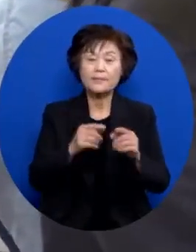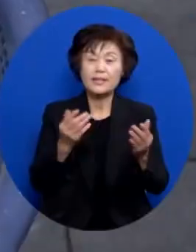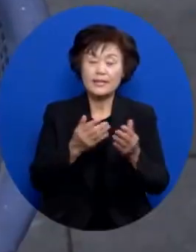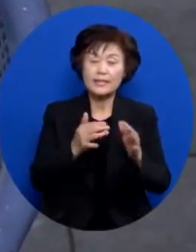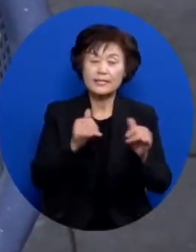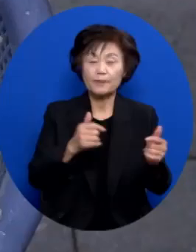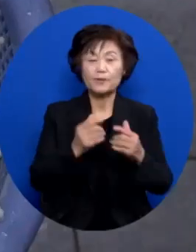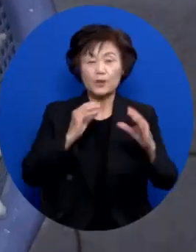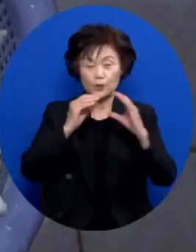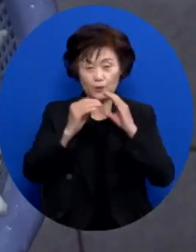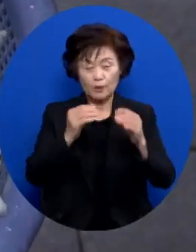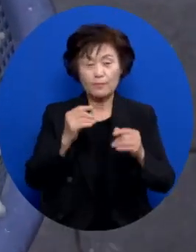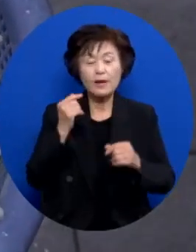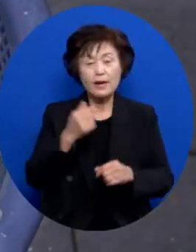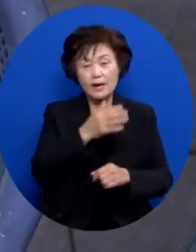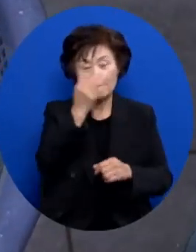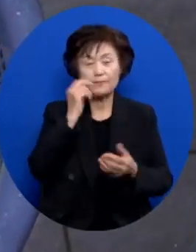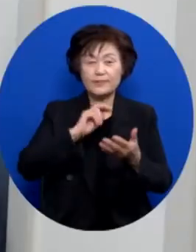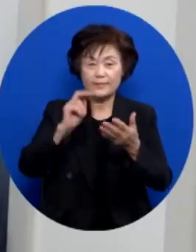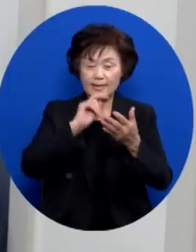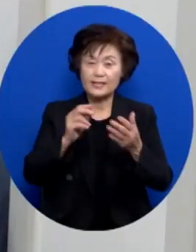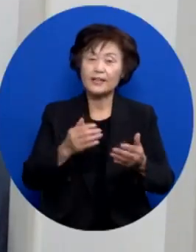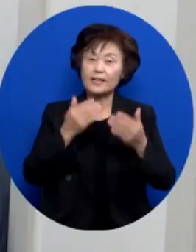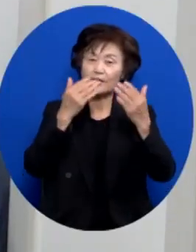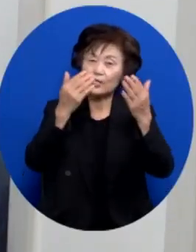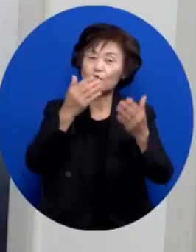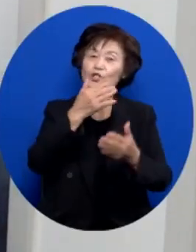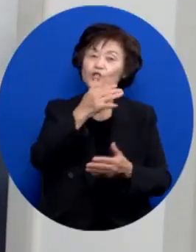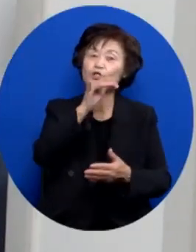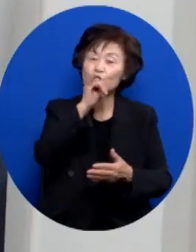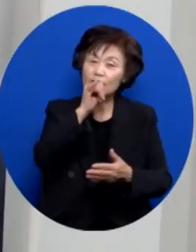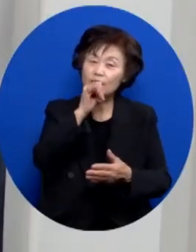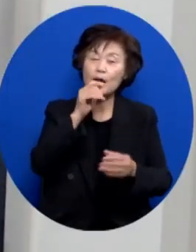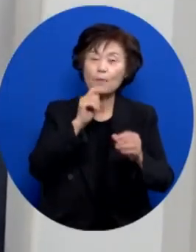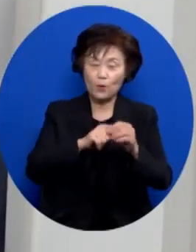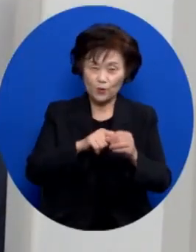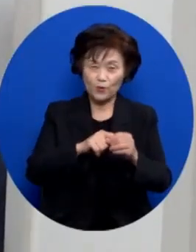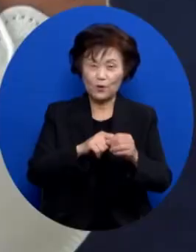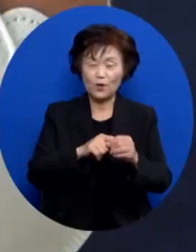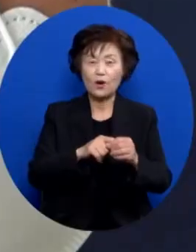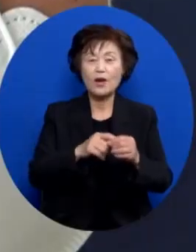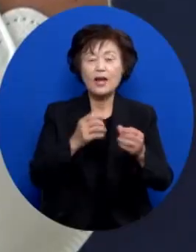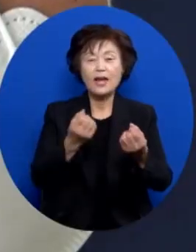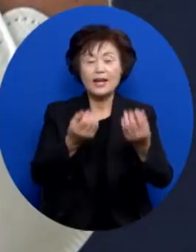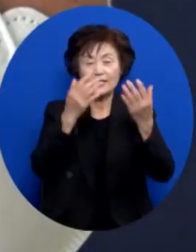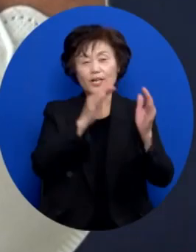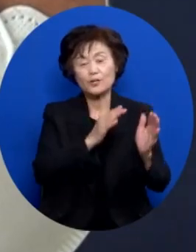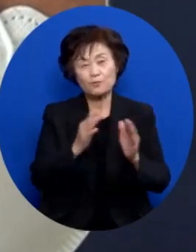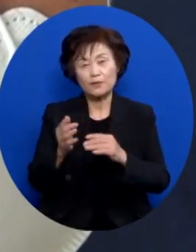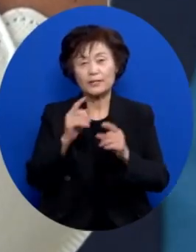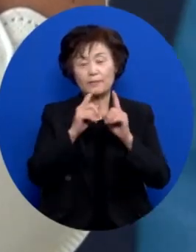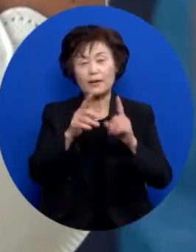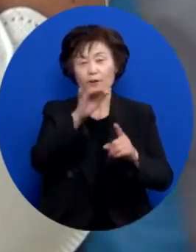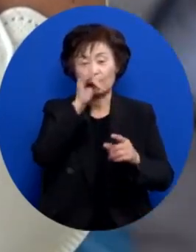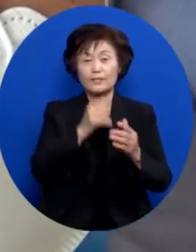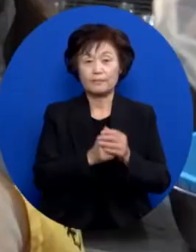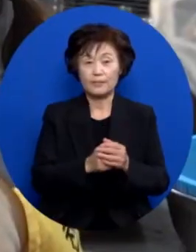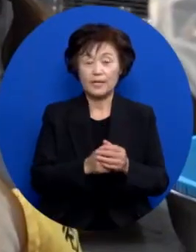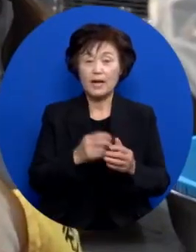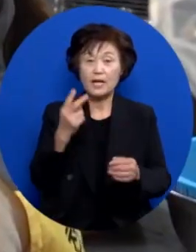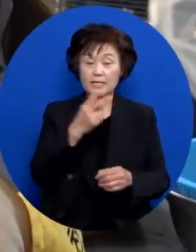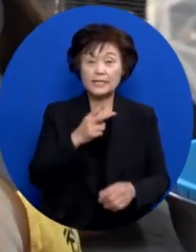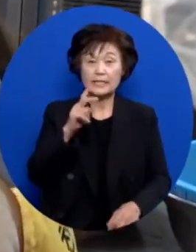아름다운 찬양을 나눌 수 있도록 행사를 마련했다며 모든 것이 하나님의 은혜라고 밝혔습니다 하늘시 교회는